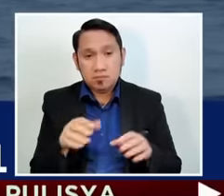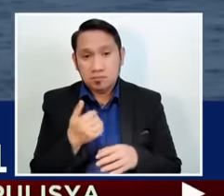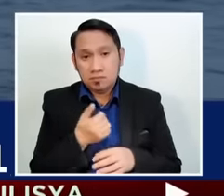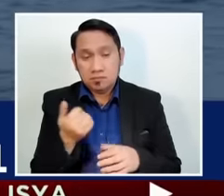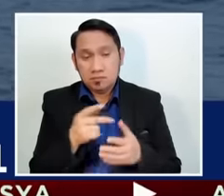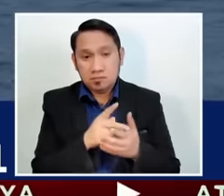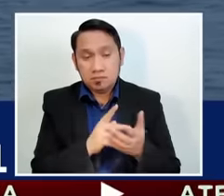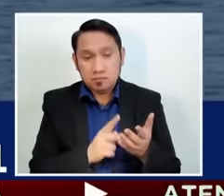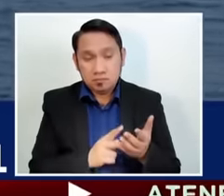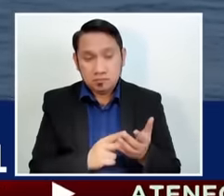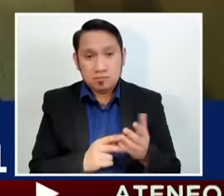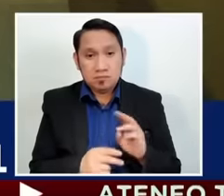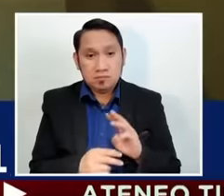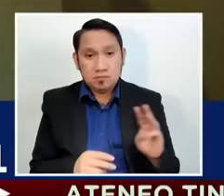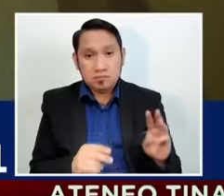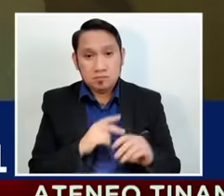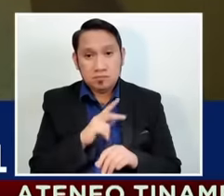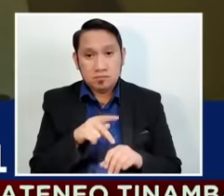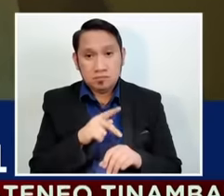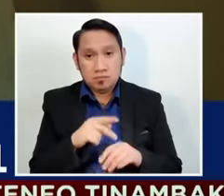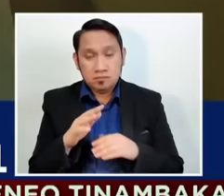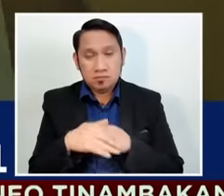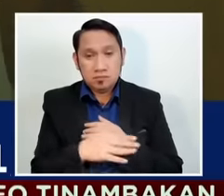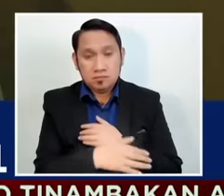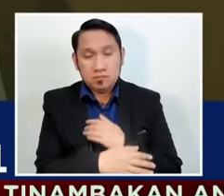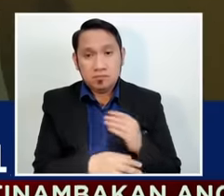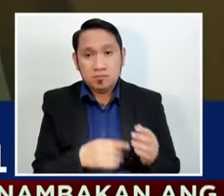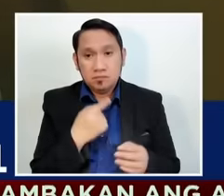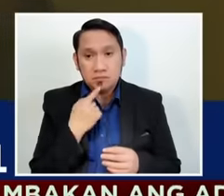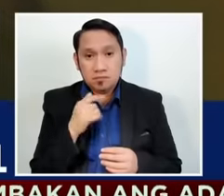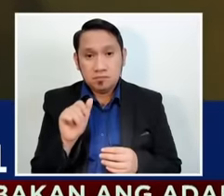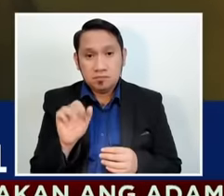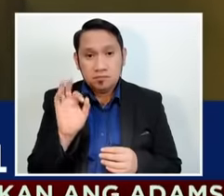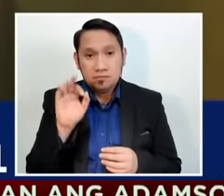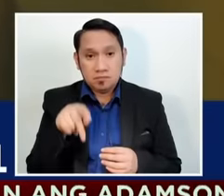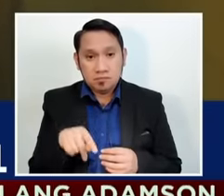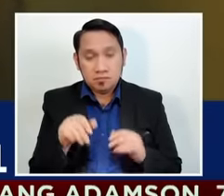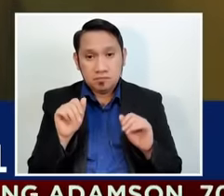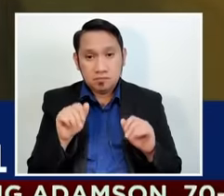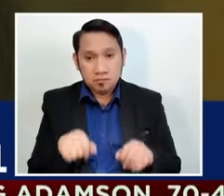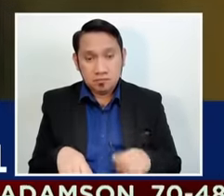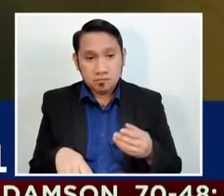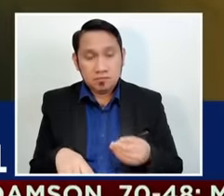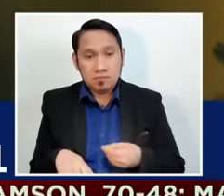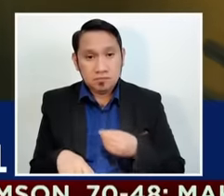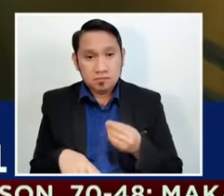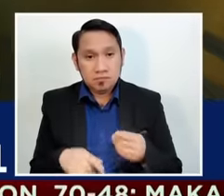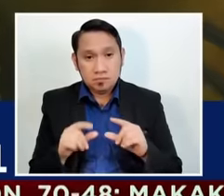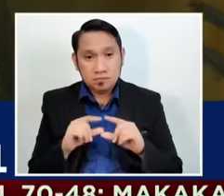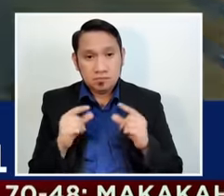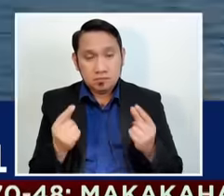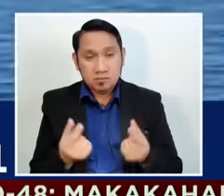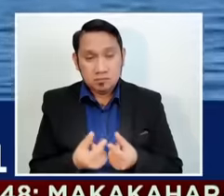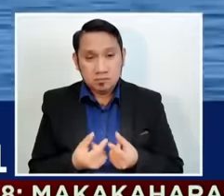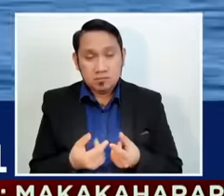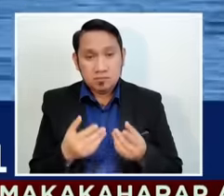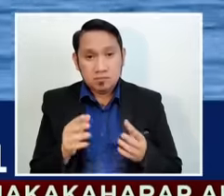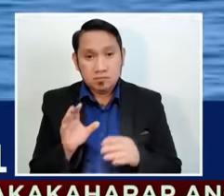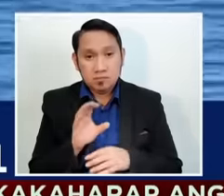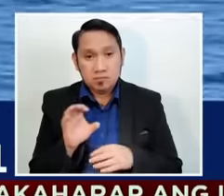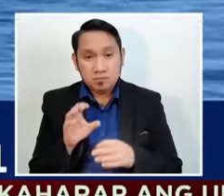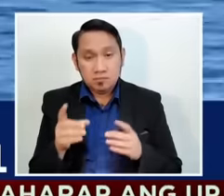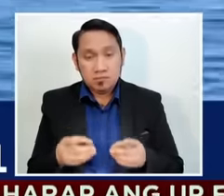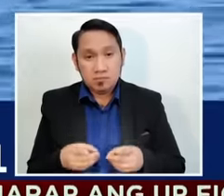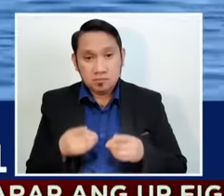ng West Philippine Sea. Sabi naman ng AFP, maaaring i-turn over na lamang ng grupo ang kanilang Christmas donations para sa